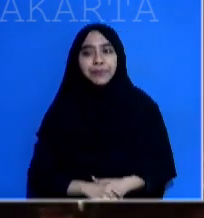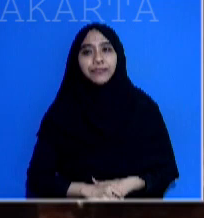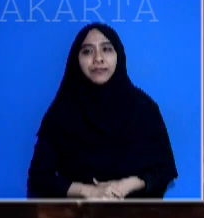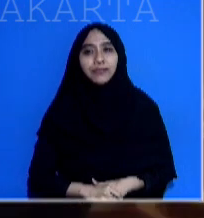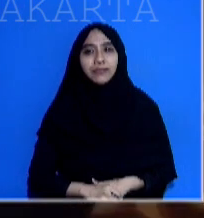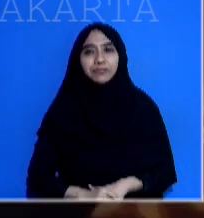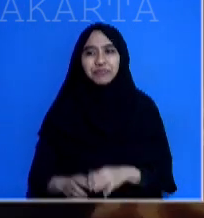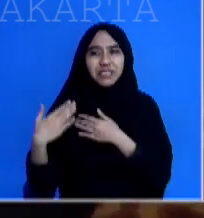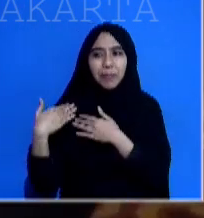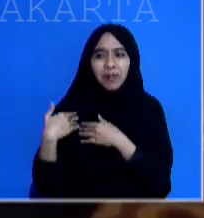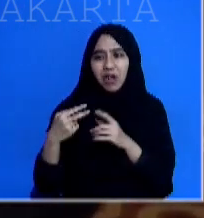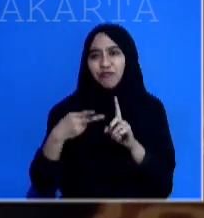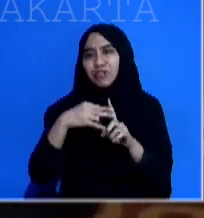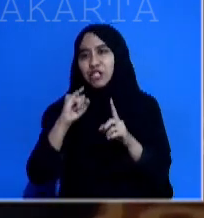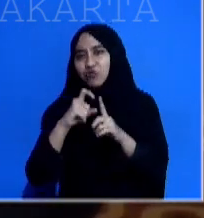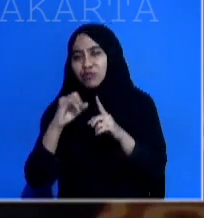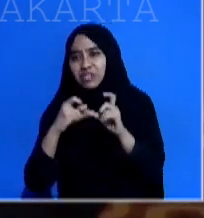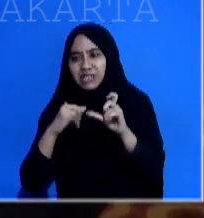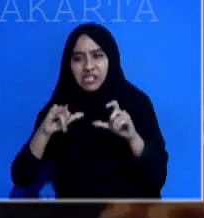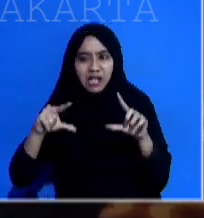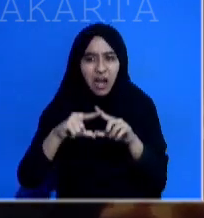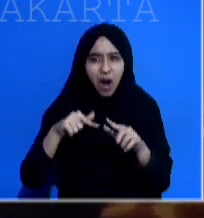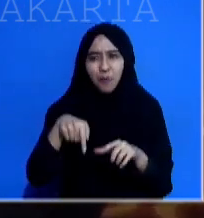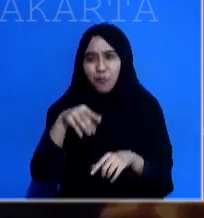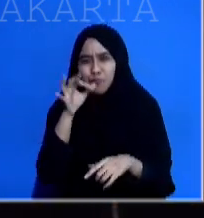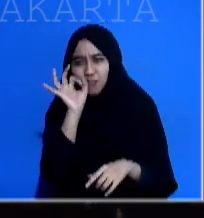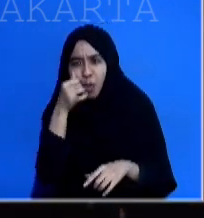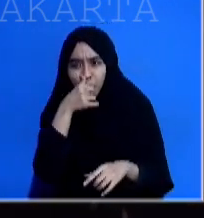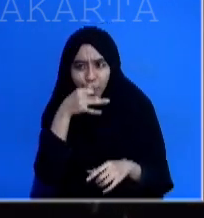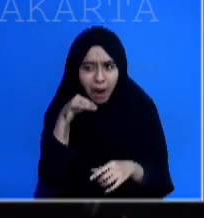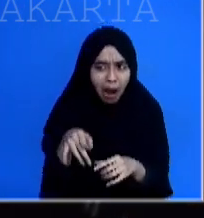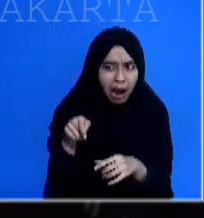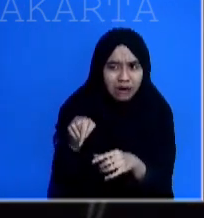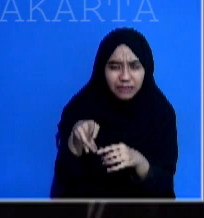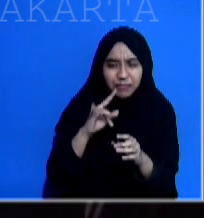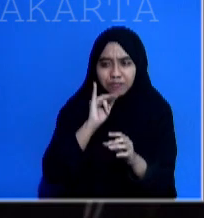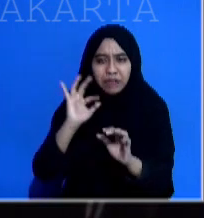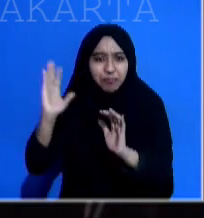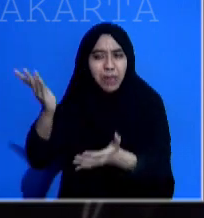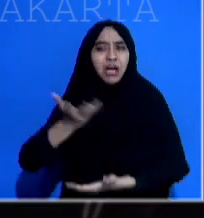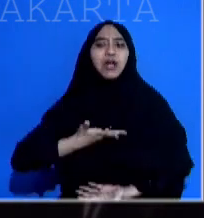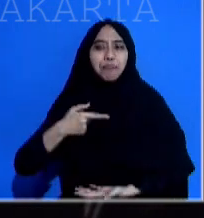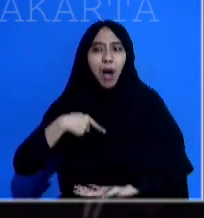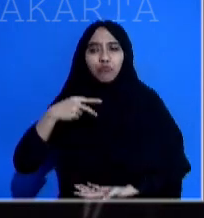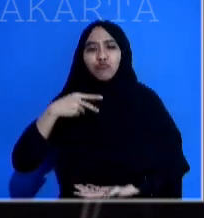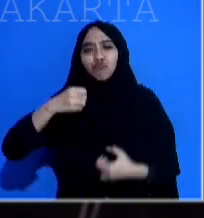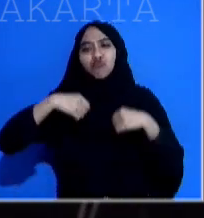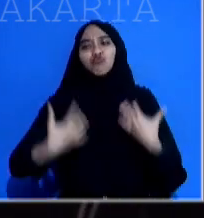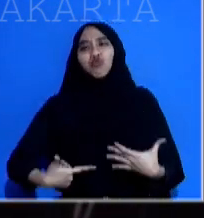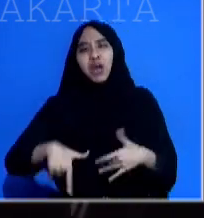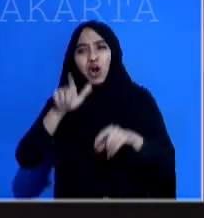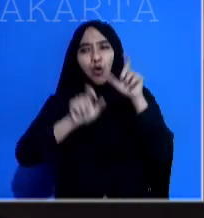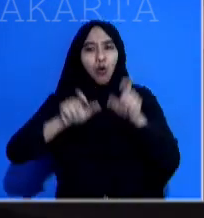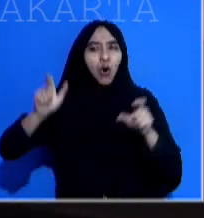jaminan fidusia yang belum dihapus oleh bank atau leising sebagai penerima fidusia bakal merugikan para debitur